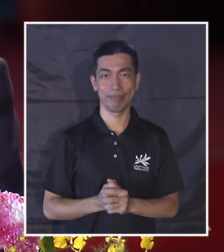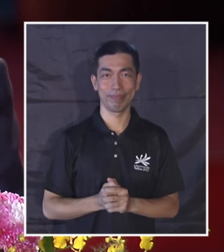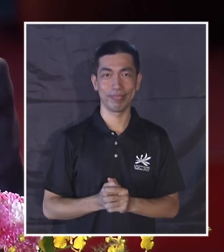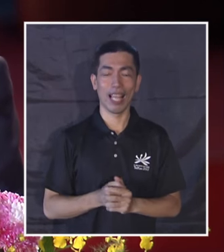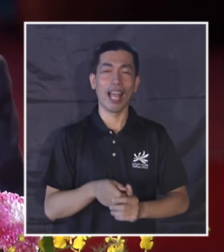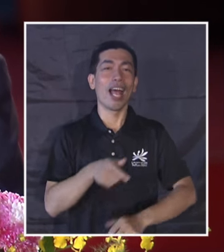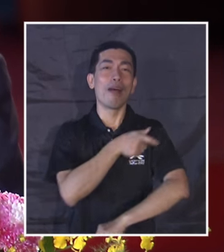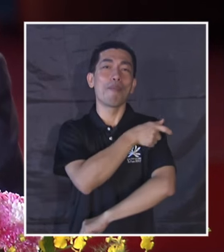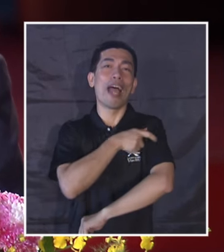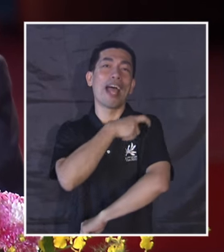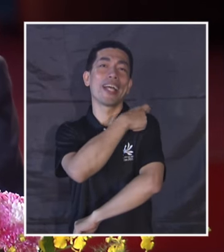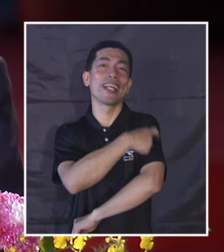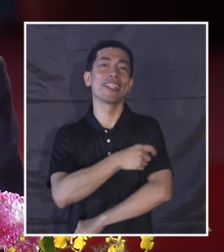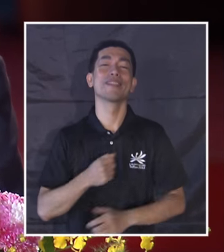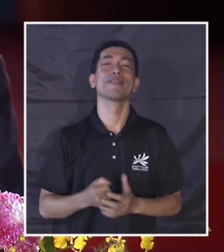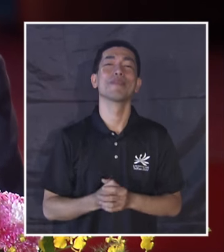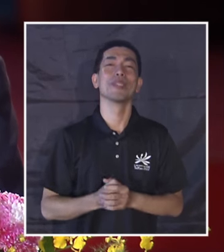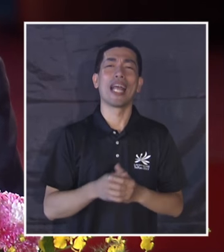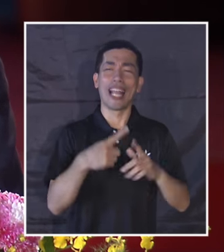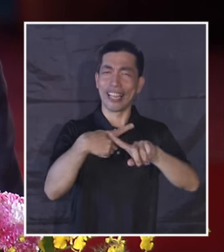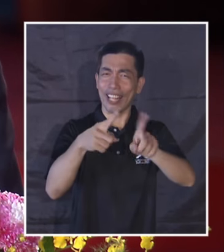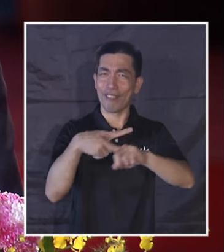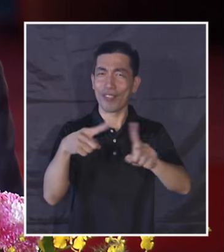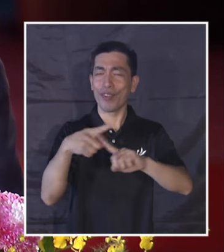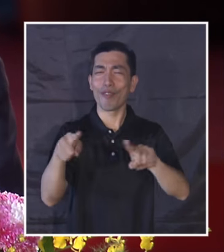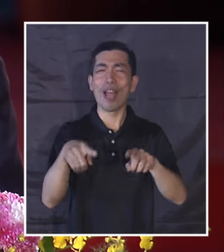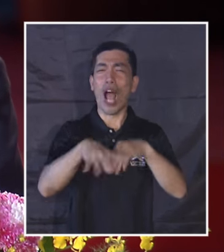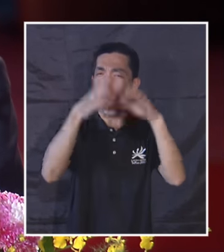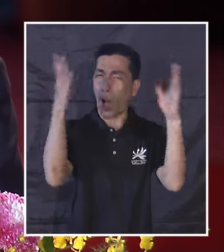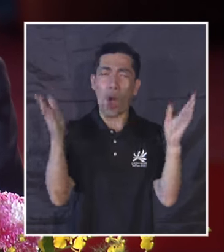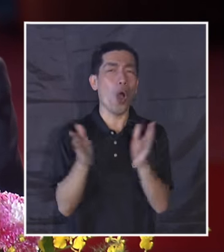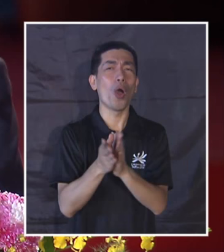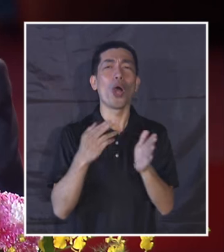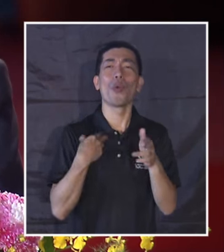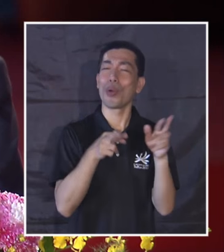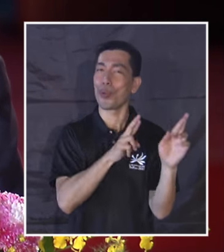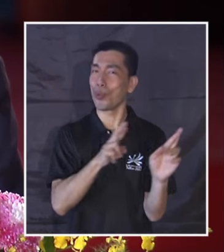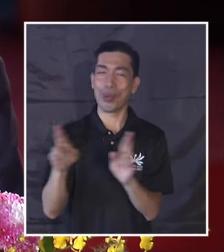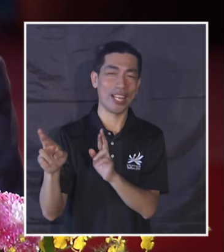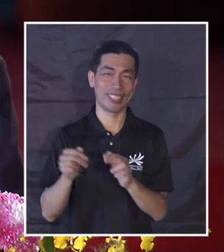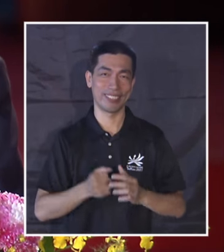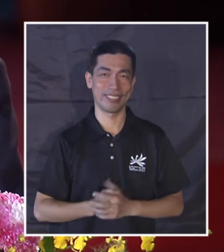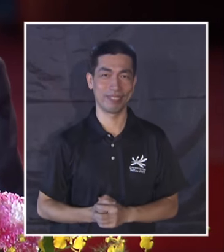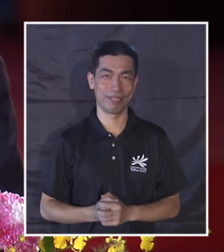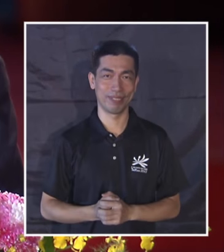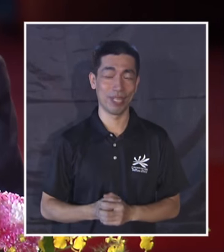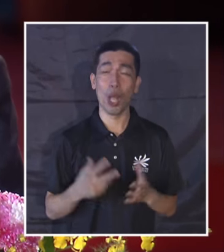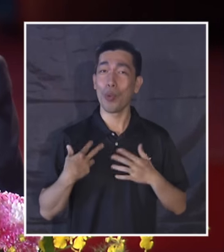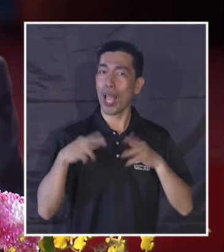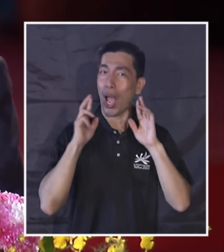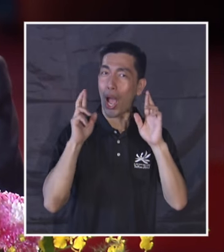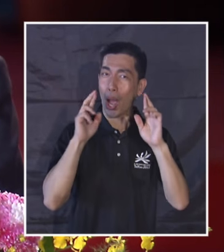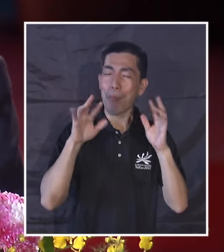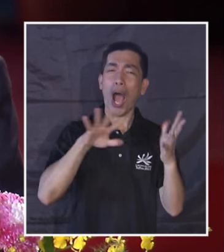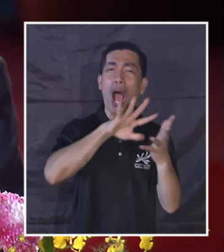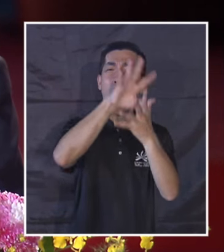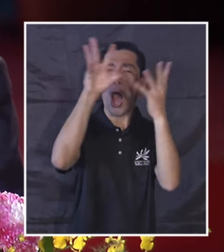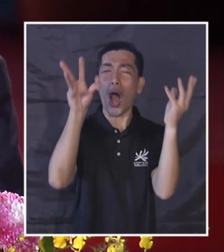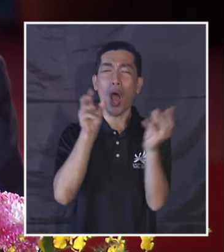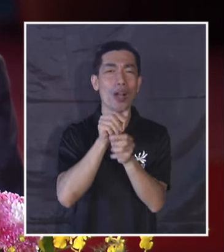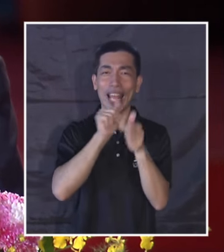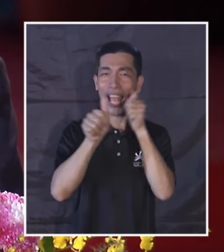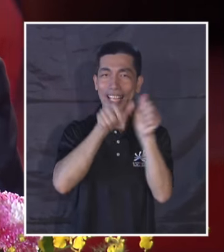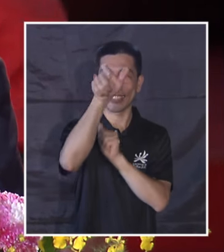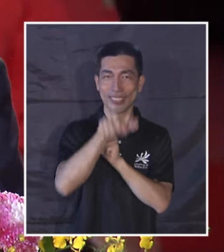最好的安排。我们希望让全世界各国的选手、裁判以及工作人